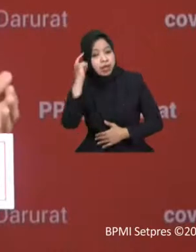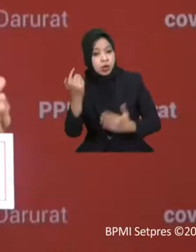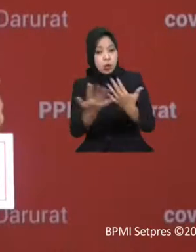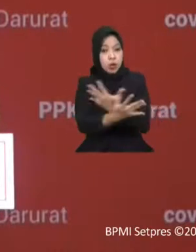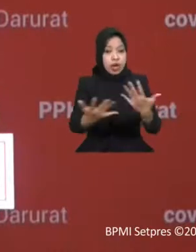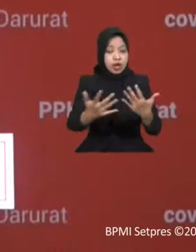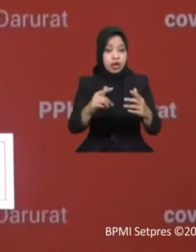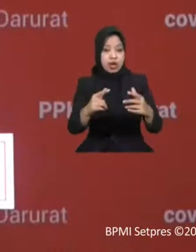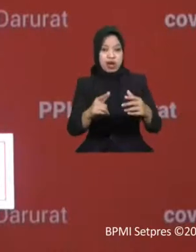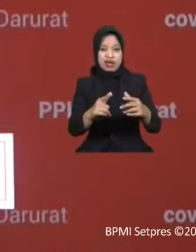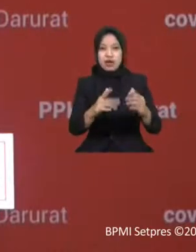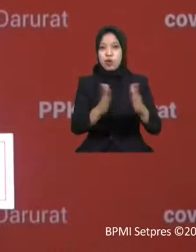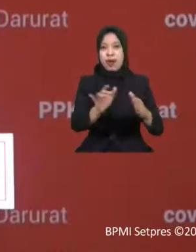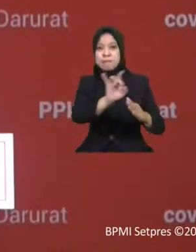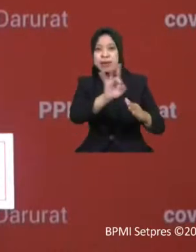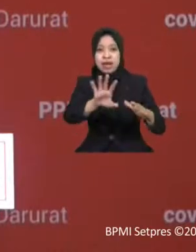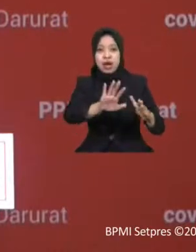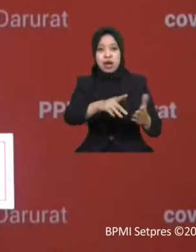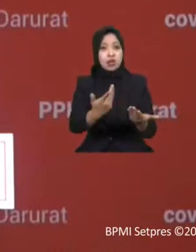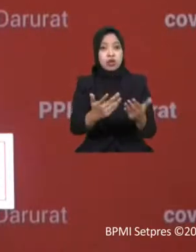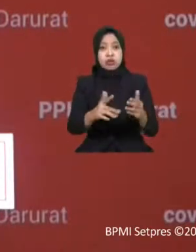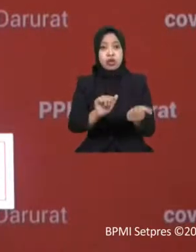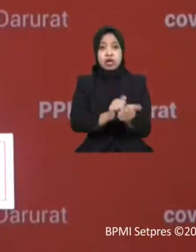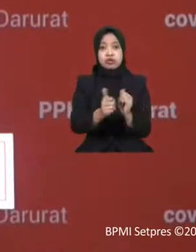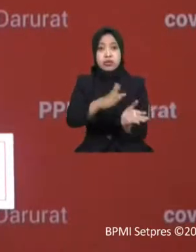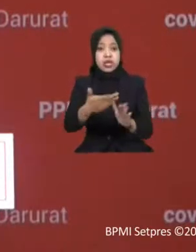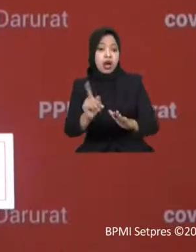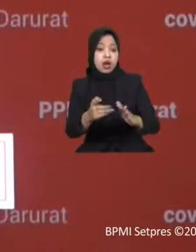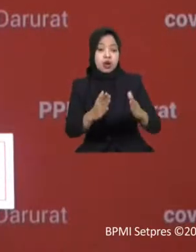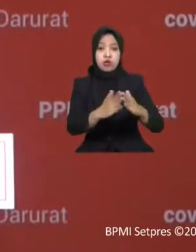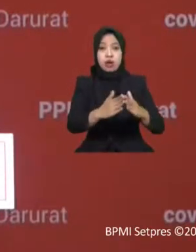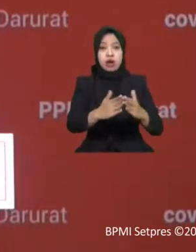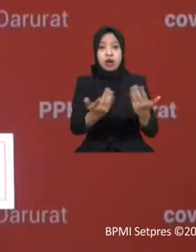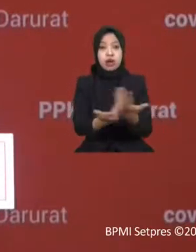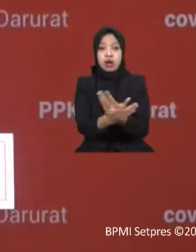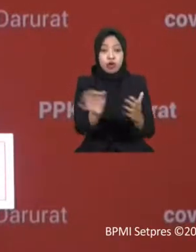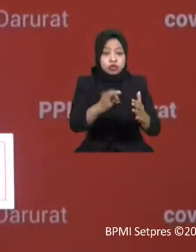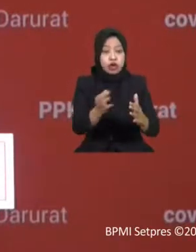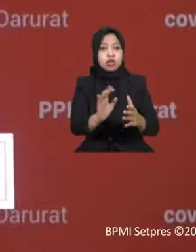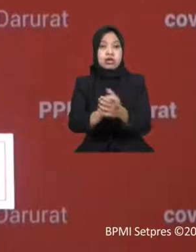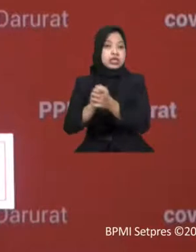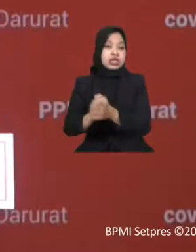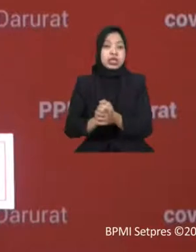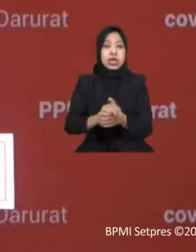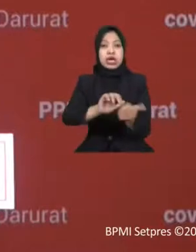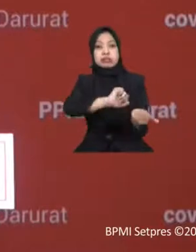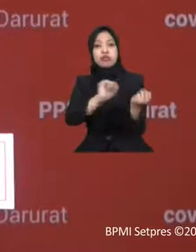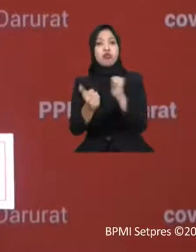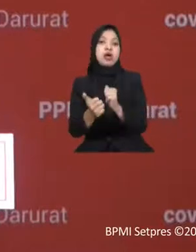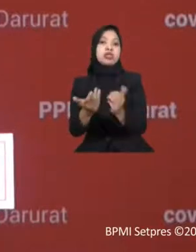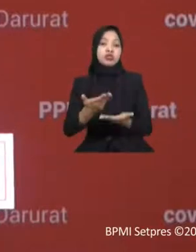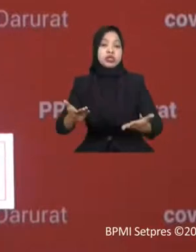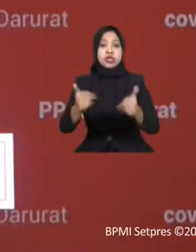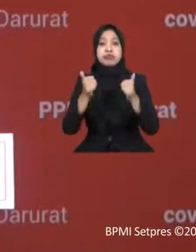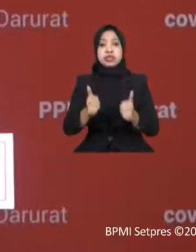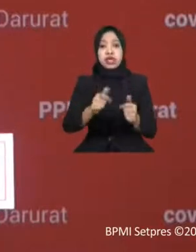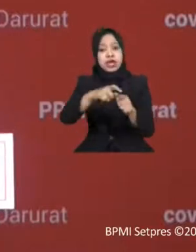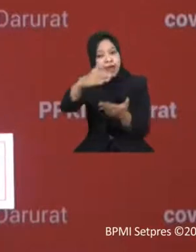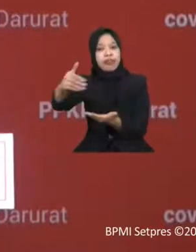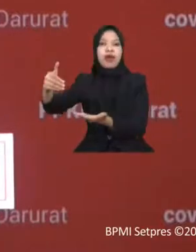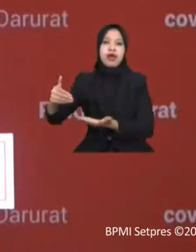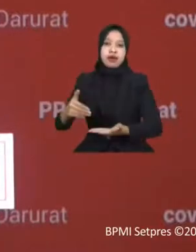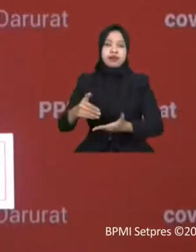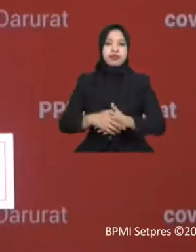berpindah alamat meninggal atau mungkin tingkat kesejahteraannya berubah dalam